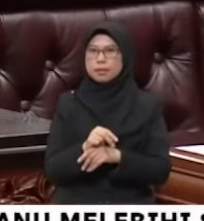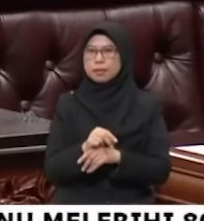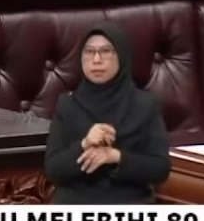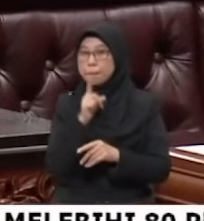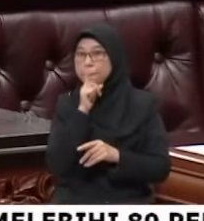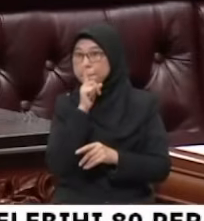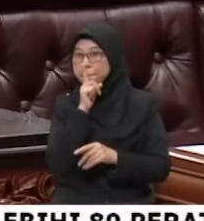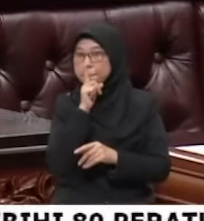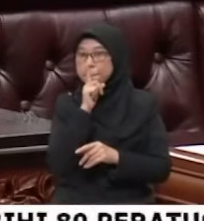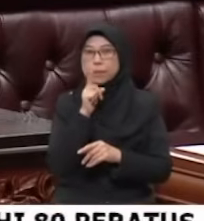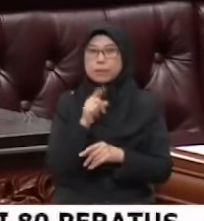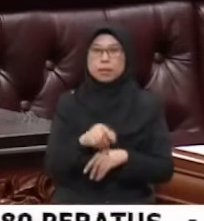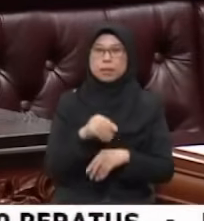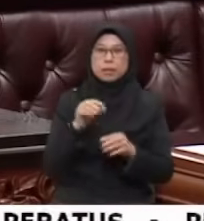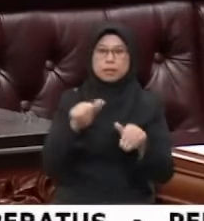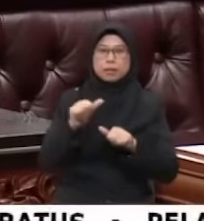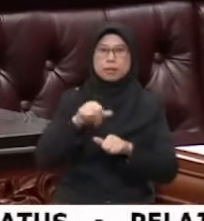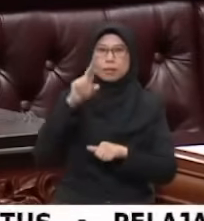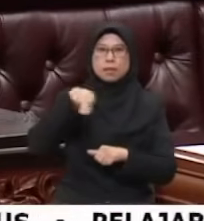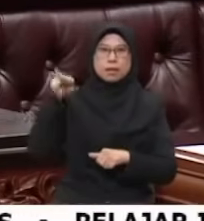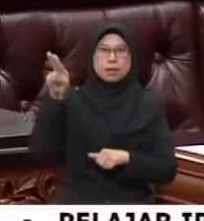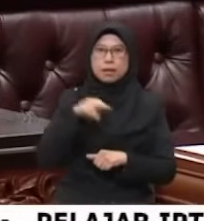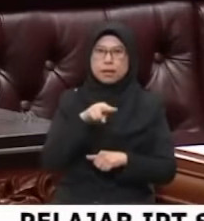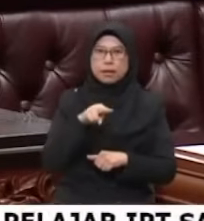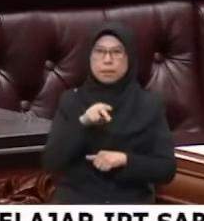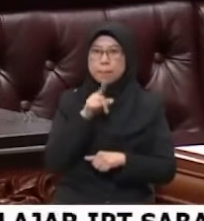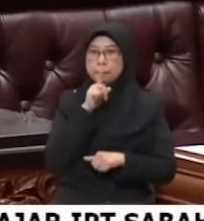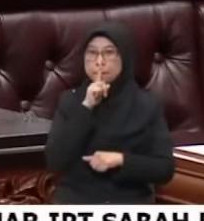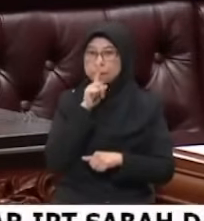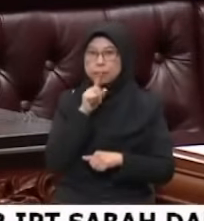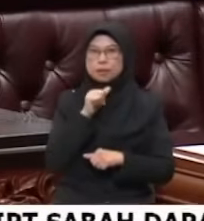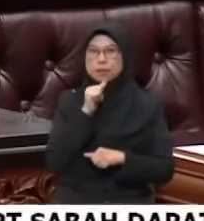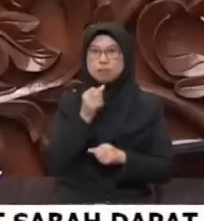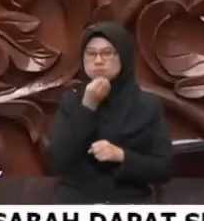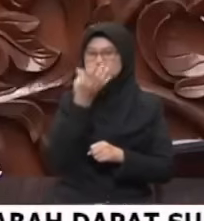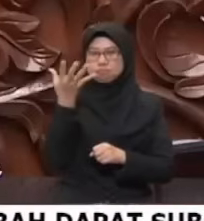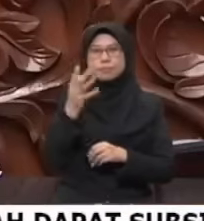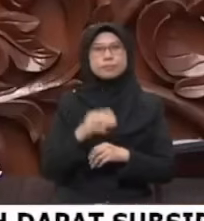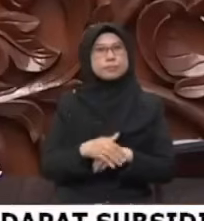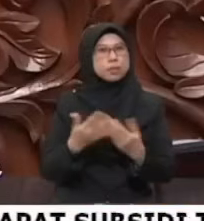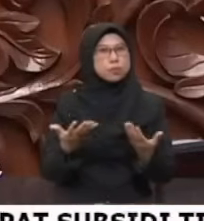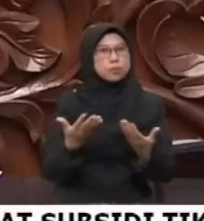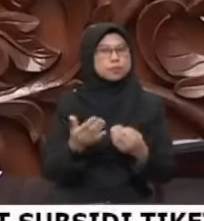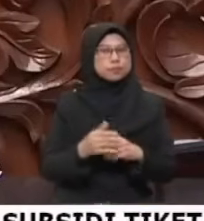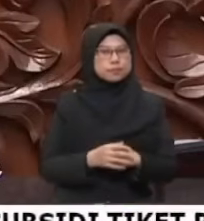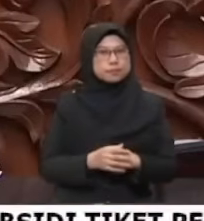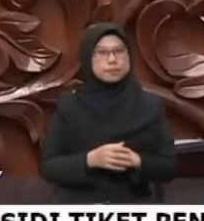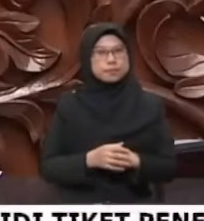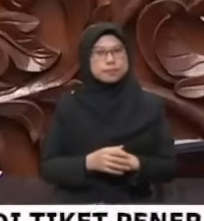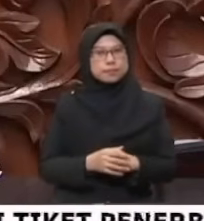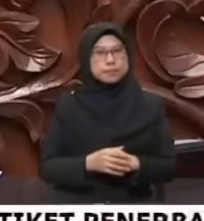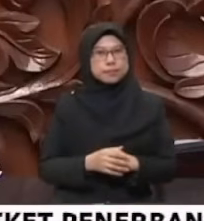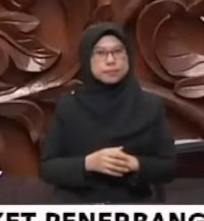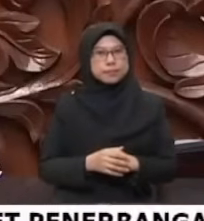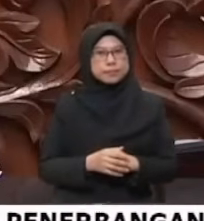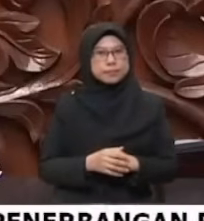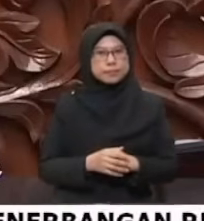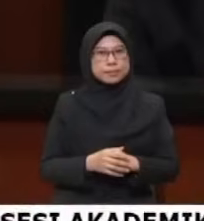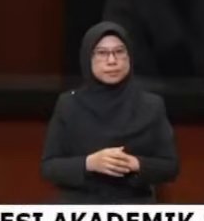telah didedahkan baru-baru ini sekian terima kasih terima kasih yang berhormat kita